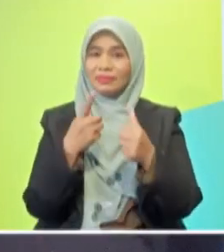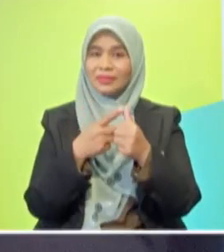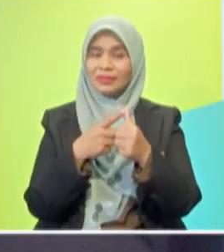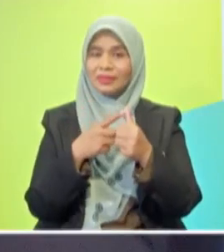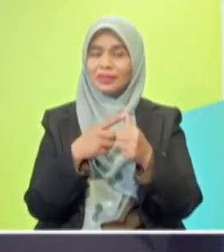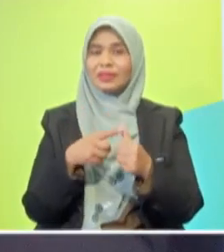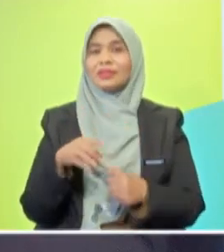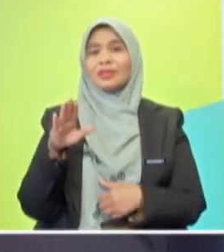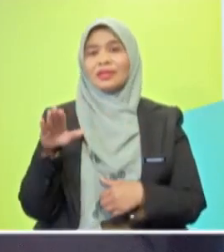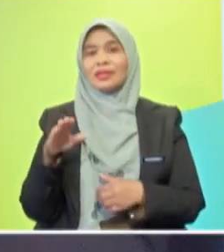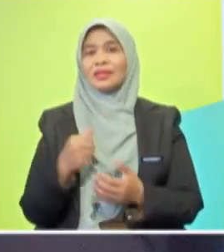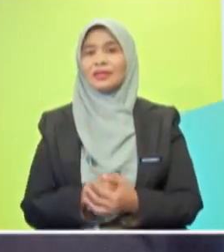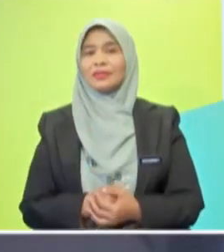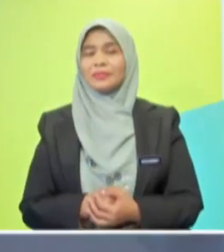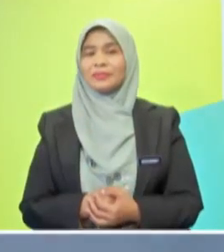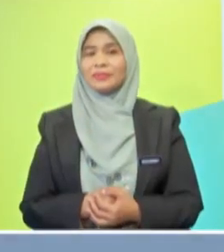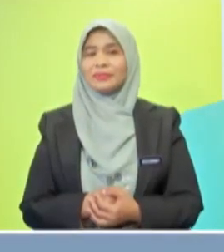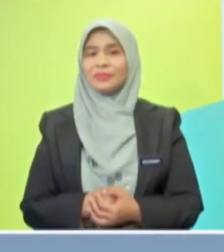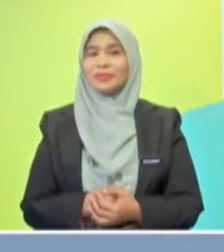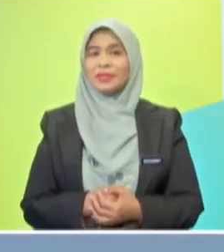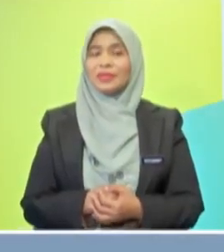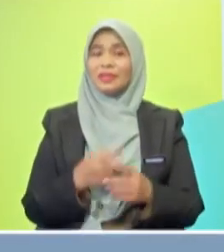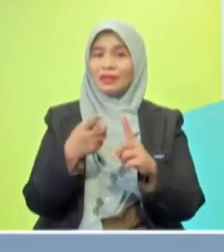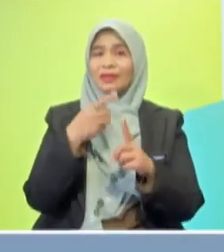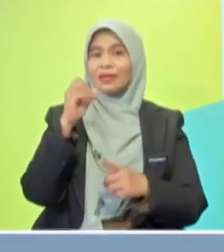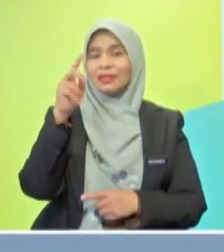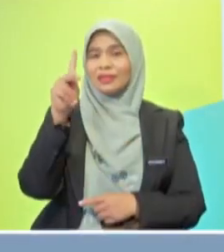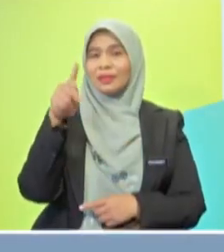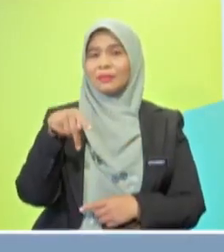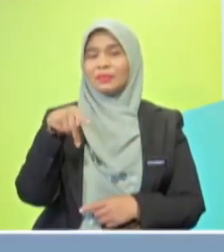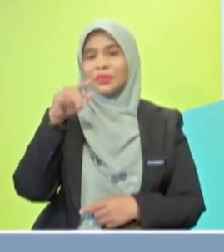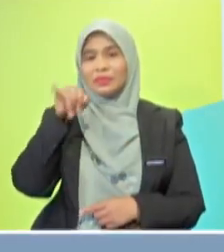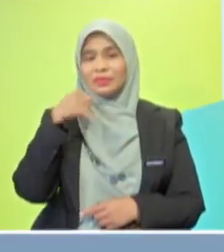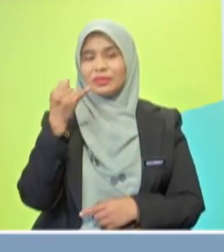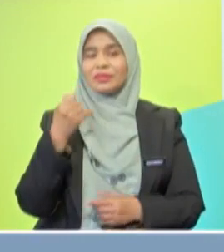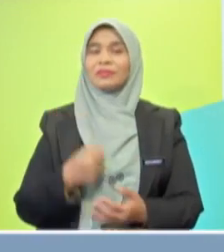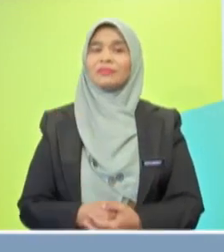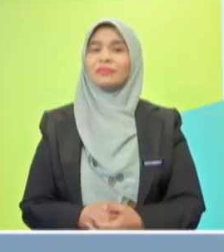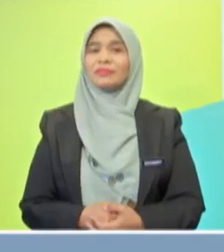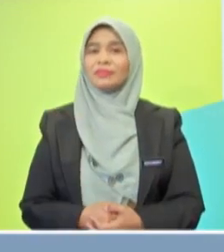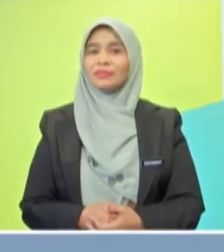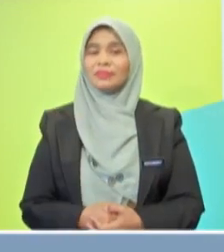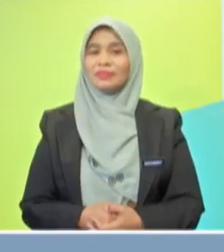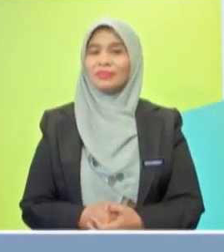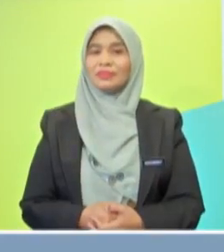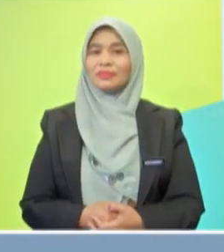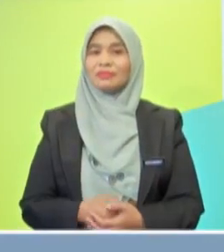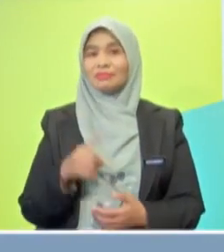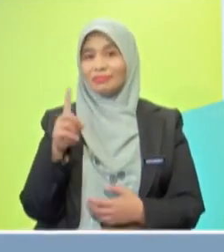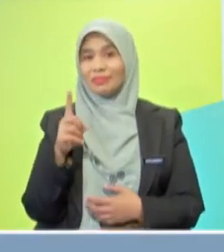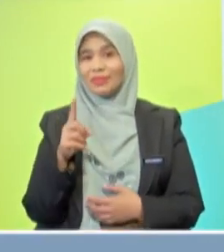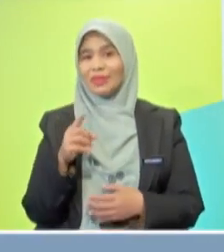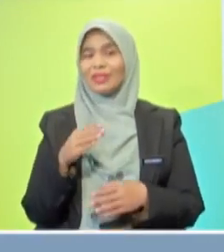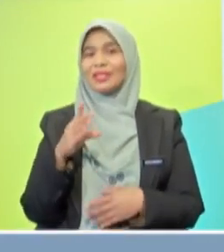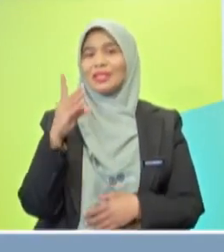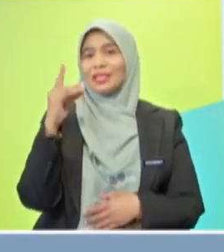adik dia Ul Fatonah binti Hairi dari SK Putrajaya Presin 182. Mana dia? Ustazah panggil dia